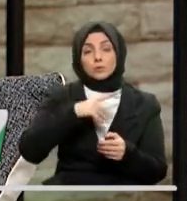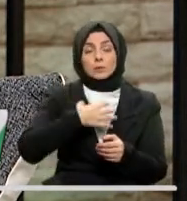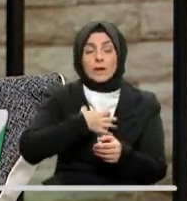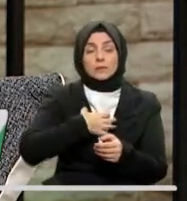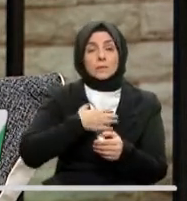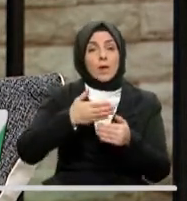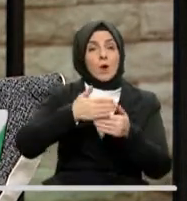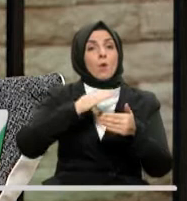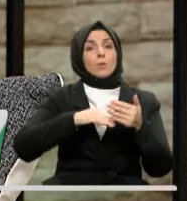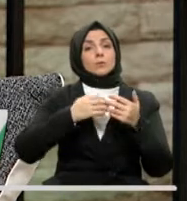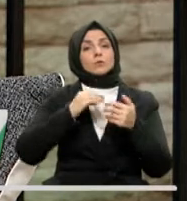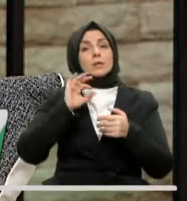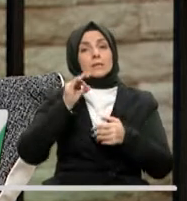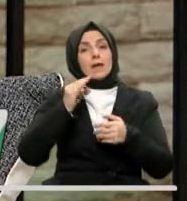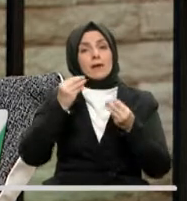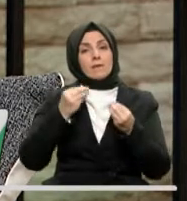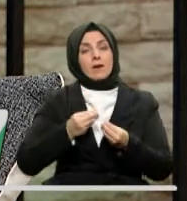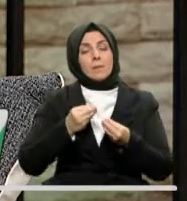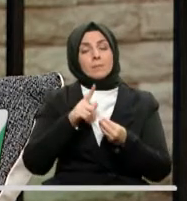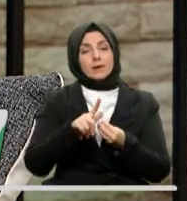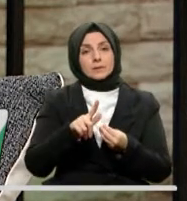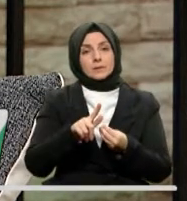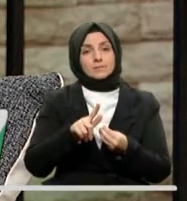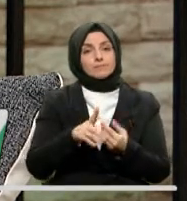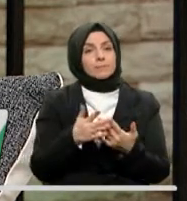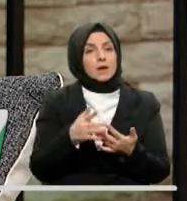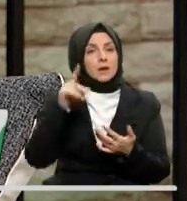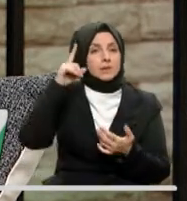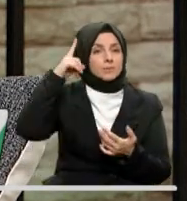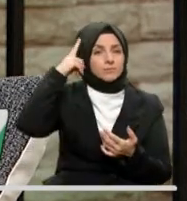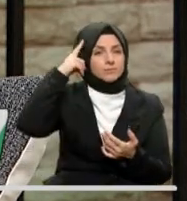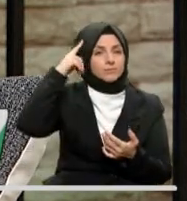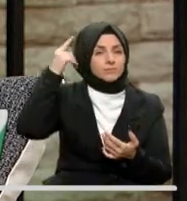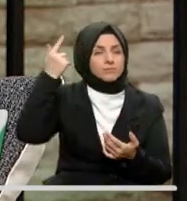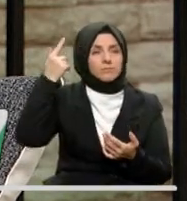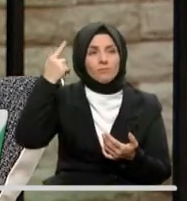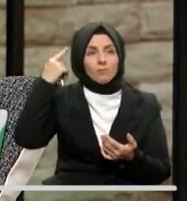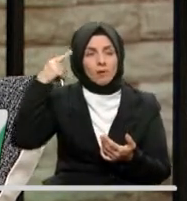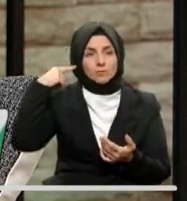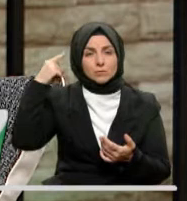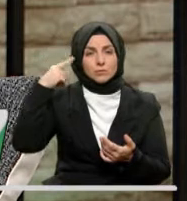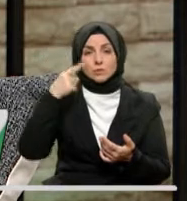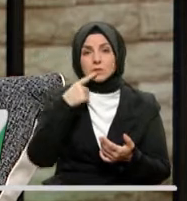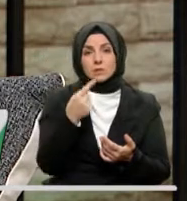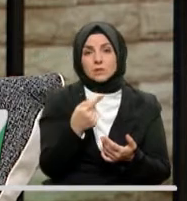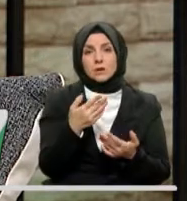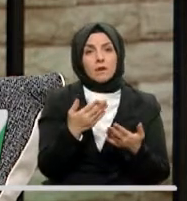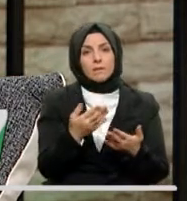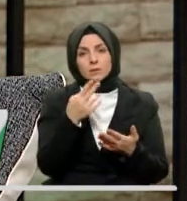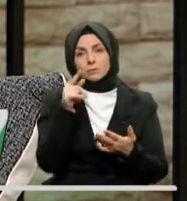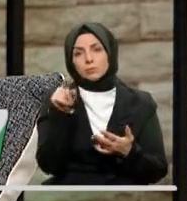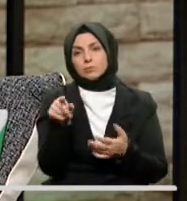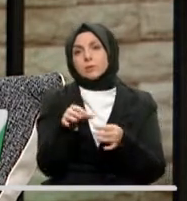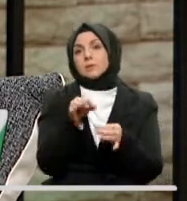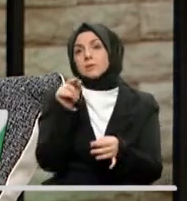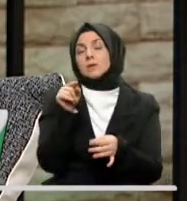Alıngan oluyor bu eden bir şey var aslında için Aynen öyle bilinçaltı bir defa diyecek bir dakika bu senin Alışık olduğum bir duygu değil bu insanlar sana değer veriyorum Sen